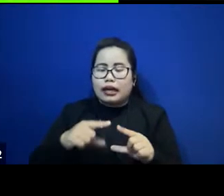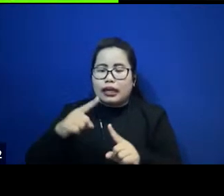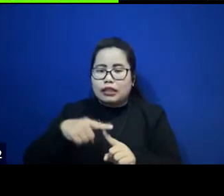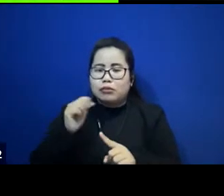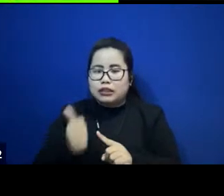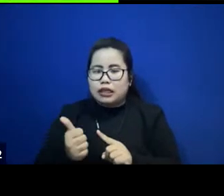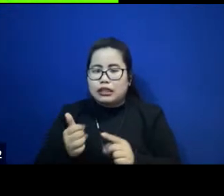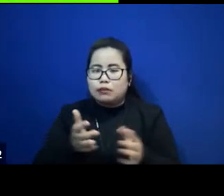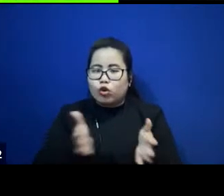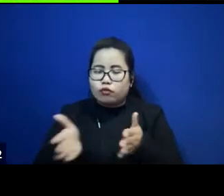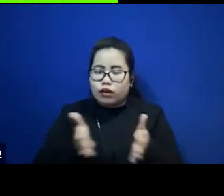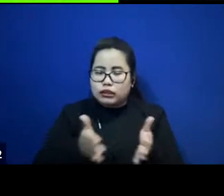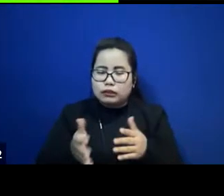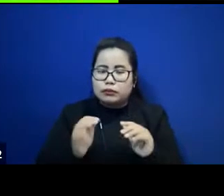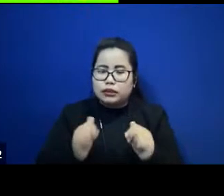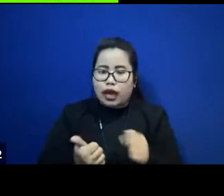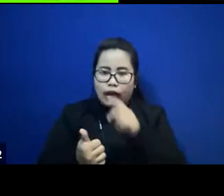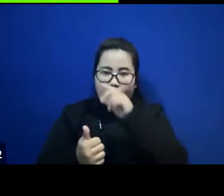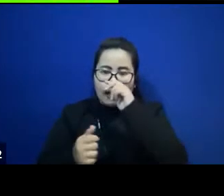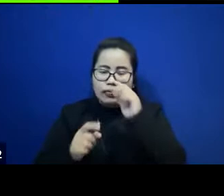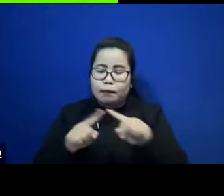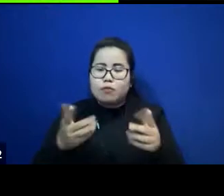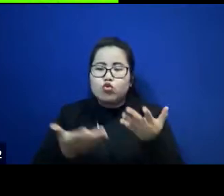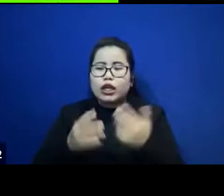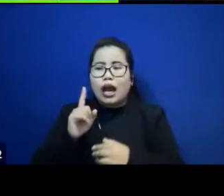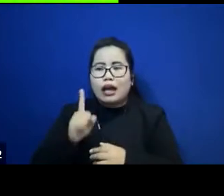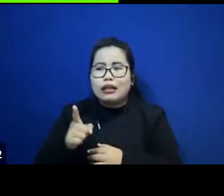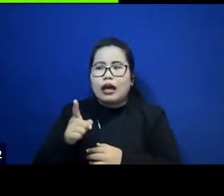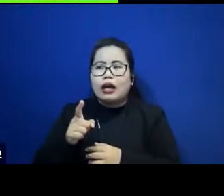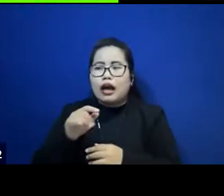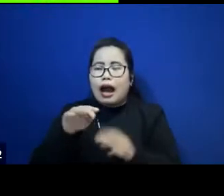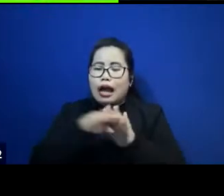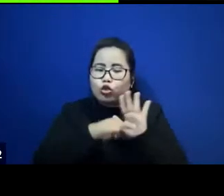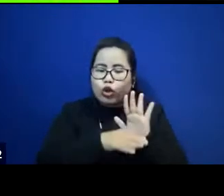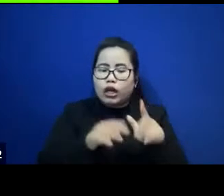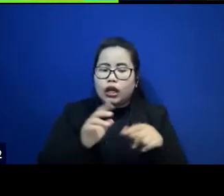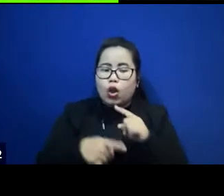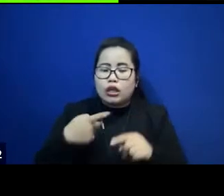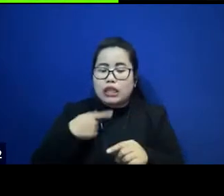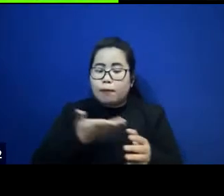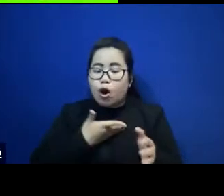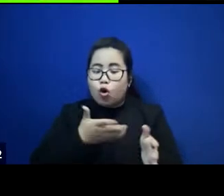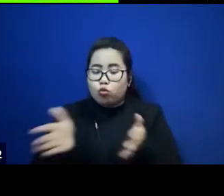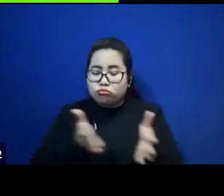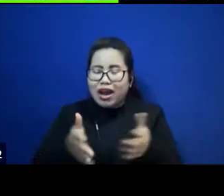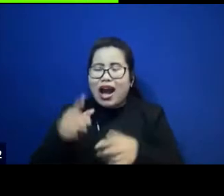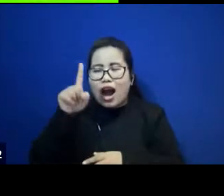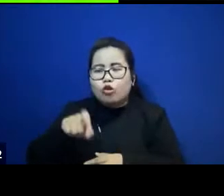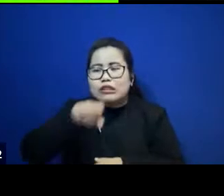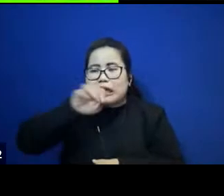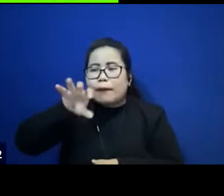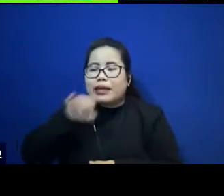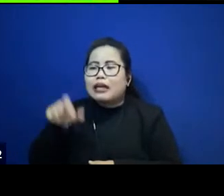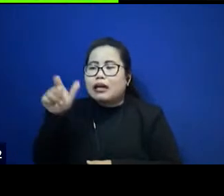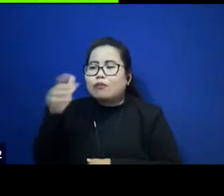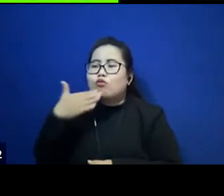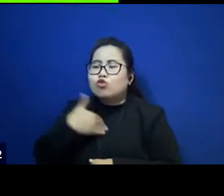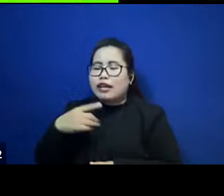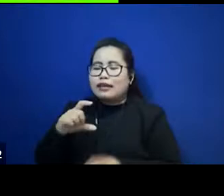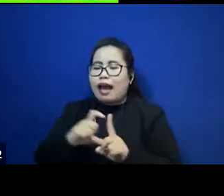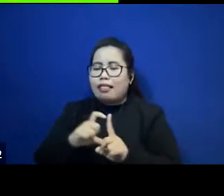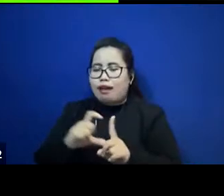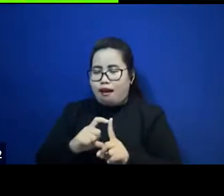namun memang ada rambu-rambu jika ingin memonetisasi harus disampaikan ke orang yang memiliki data tersebut